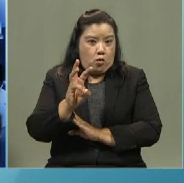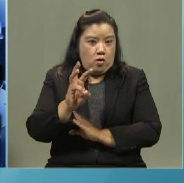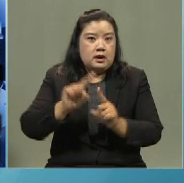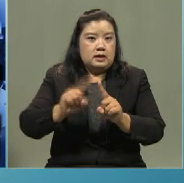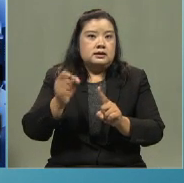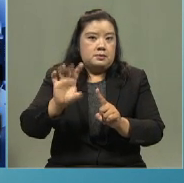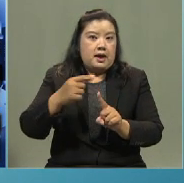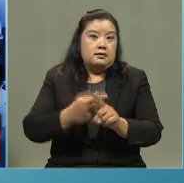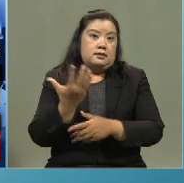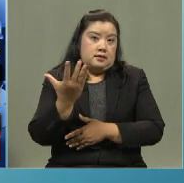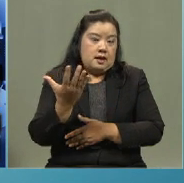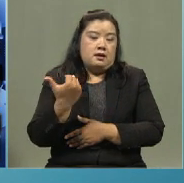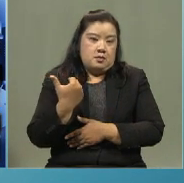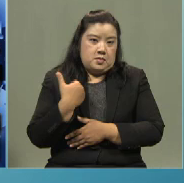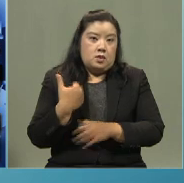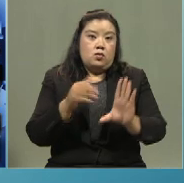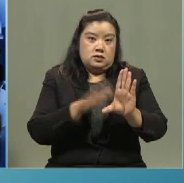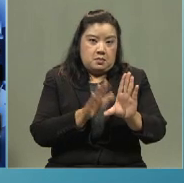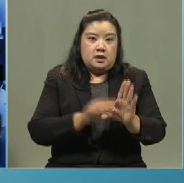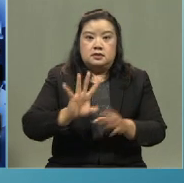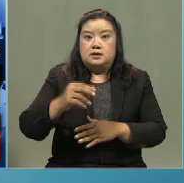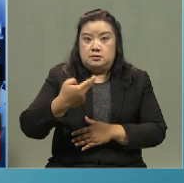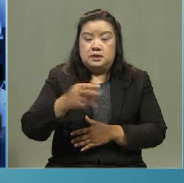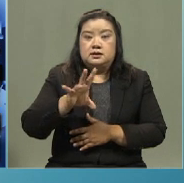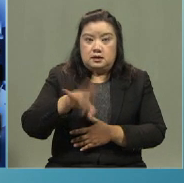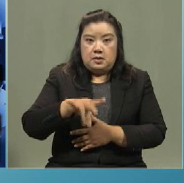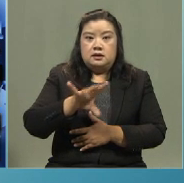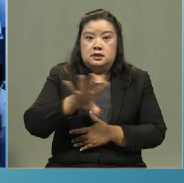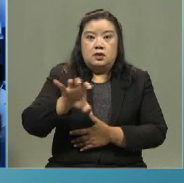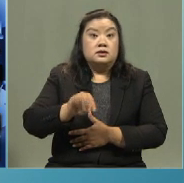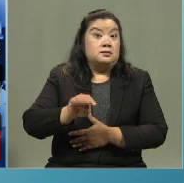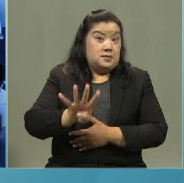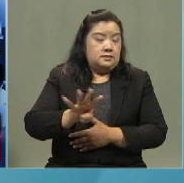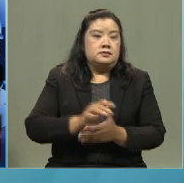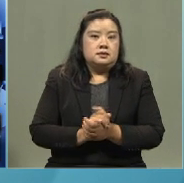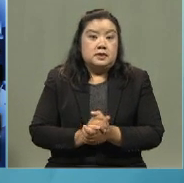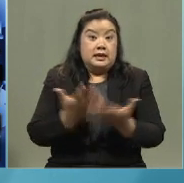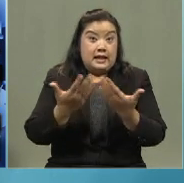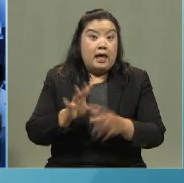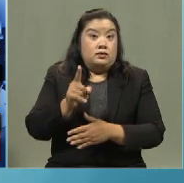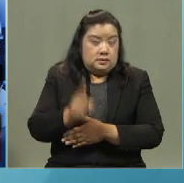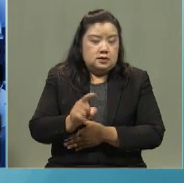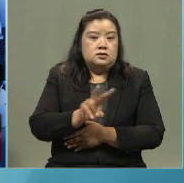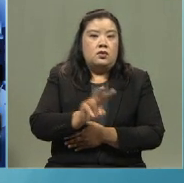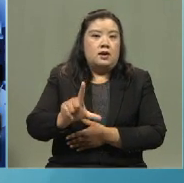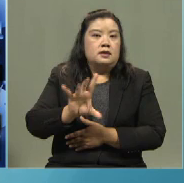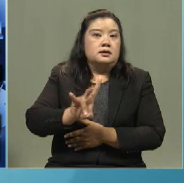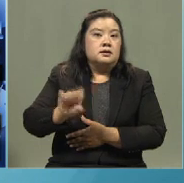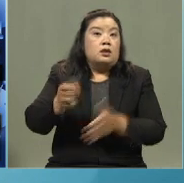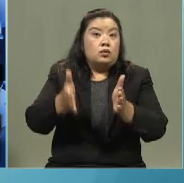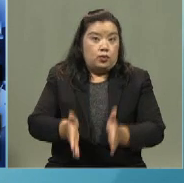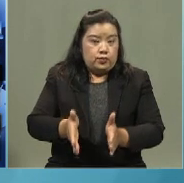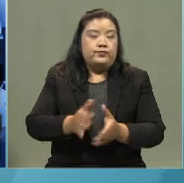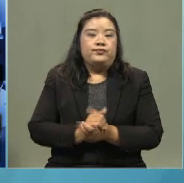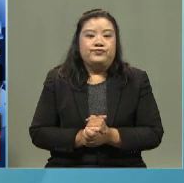พฤษภาคมคือตอนนี้นะครับมีคนที่ลงทะเบียน46000 744มีผู้ใช้บริการเกิดขึ้น 2ล้าน 7